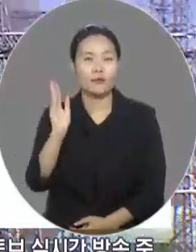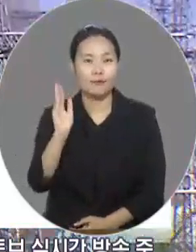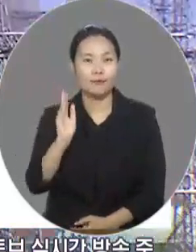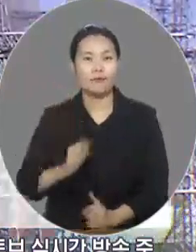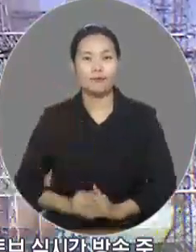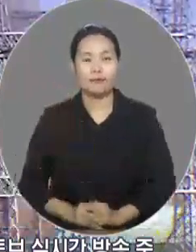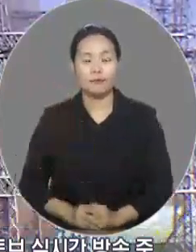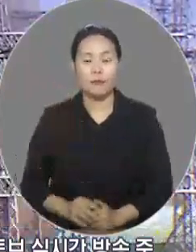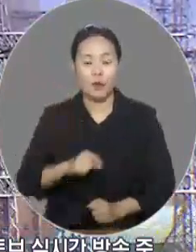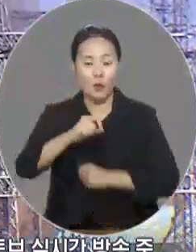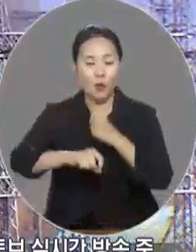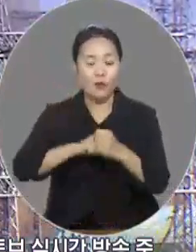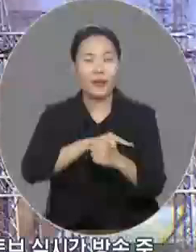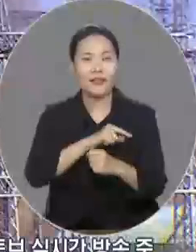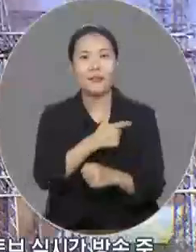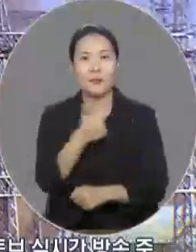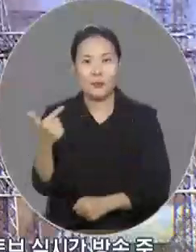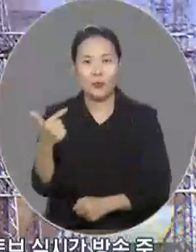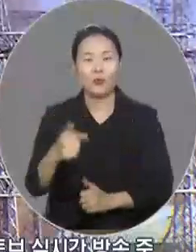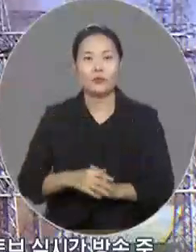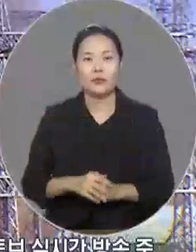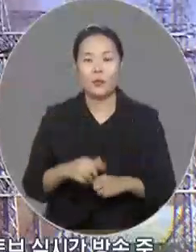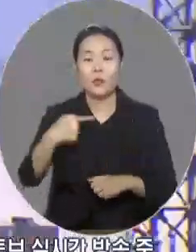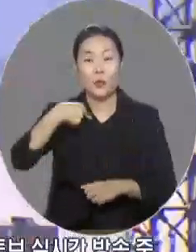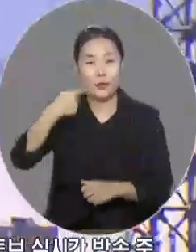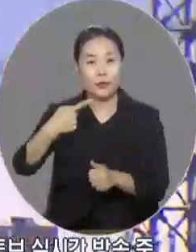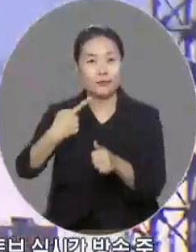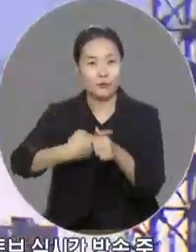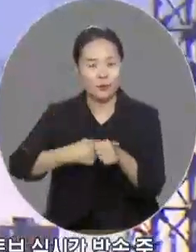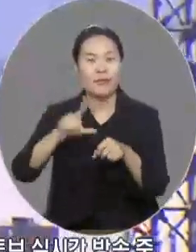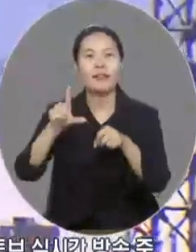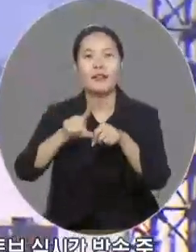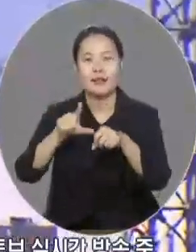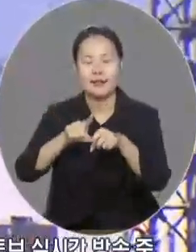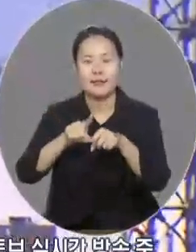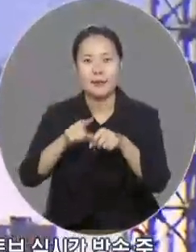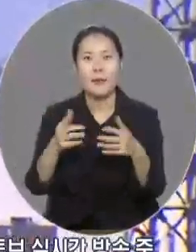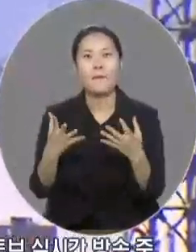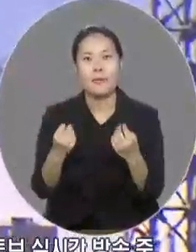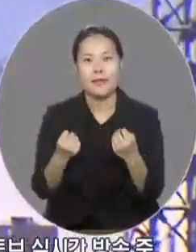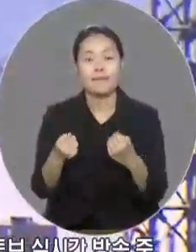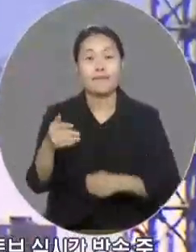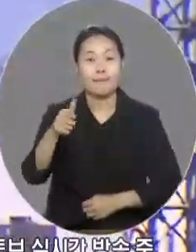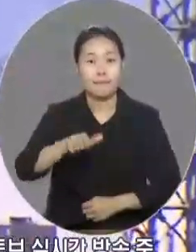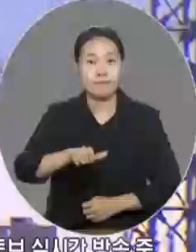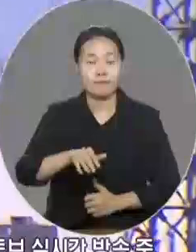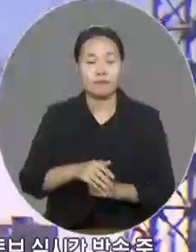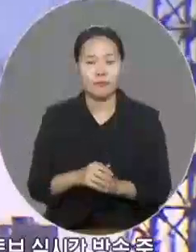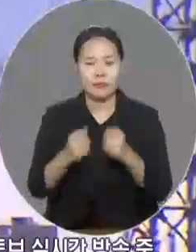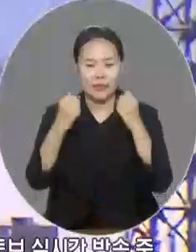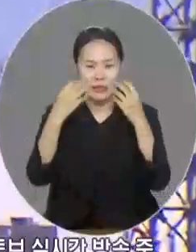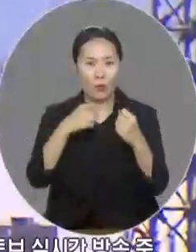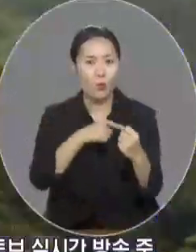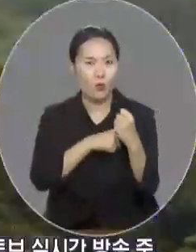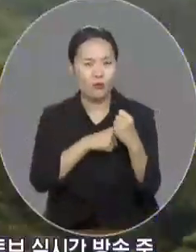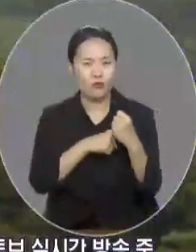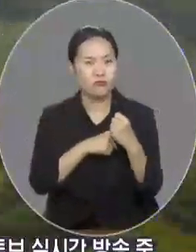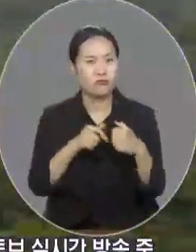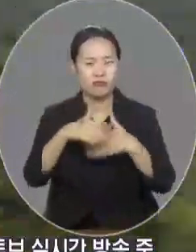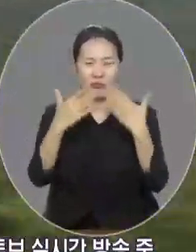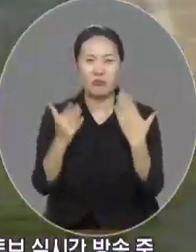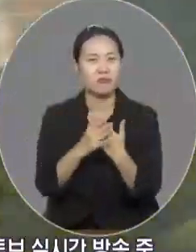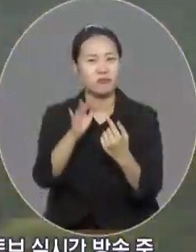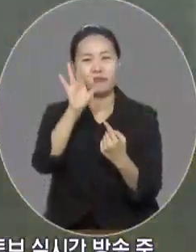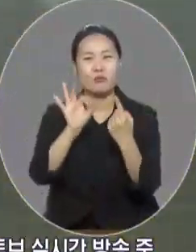33,640기가와트시. 원자력의 비중이 가장 높고 다음으로 액화 천연가스가 차지하고 있지만 신재생에너지 비율은